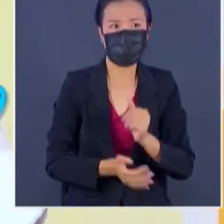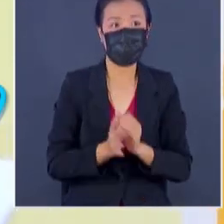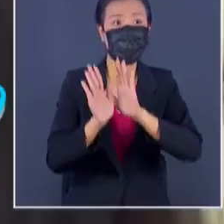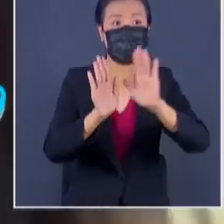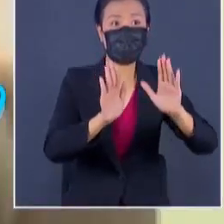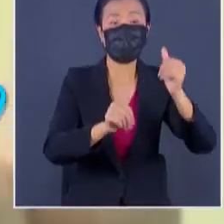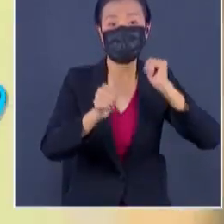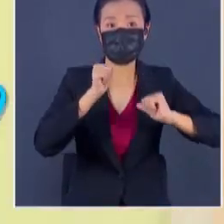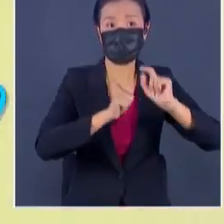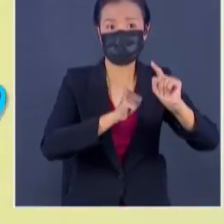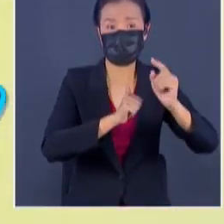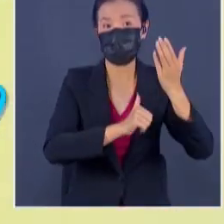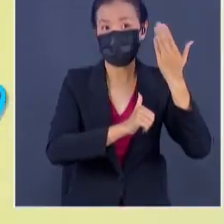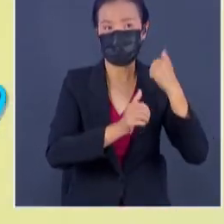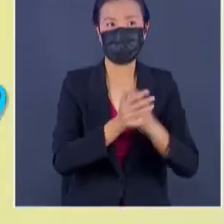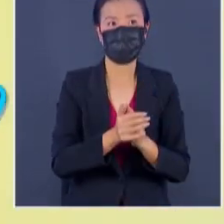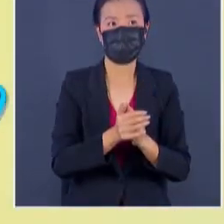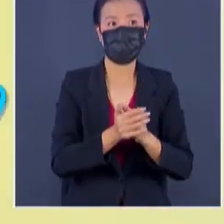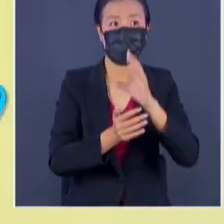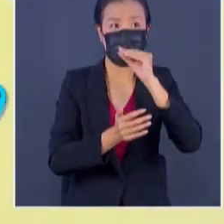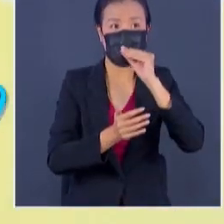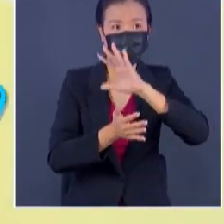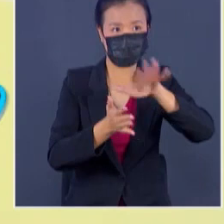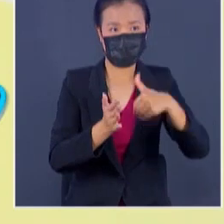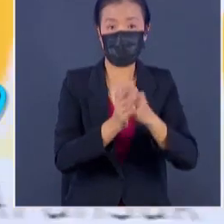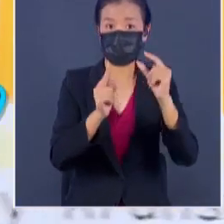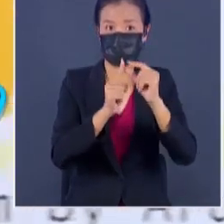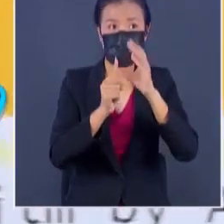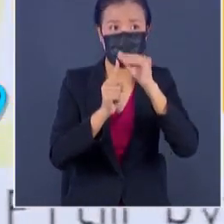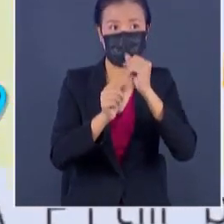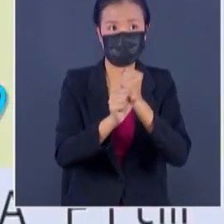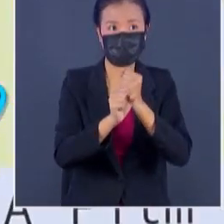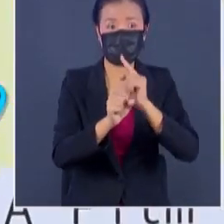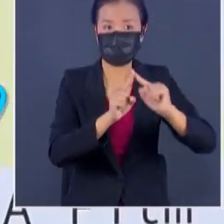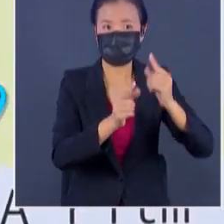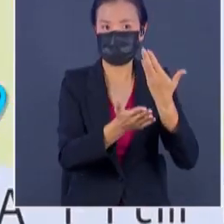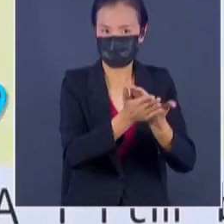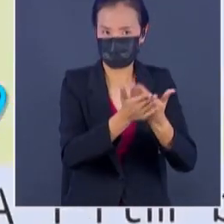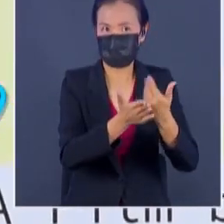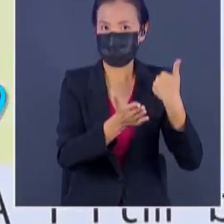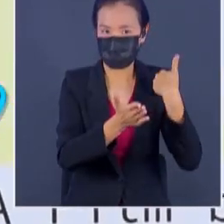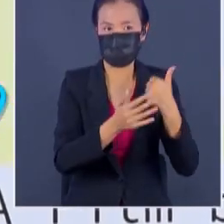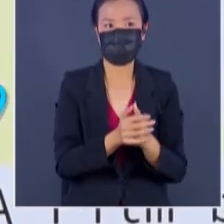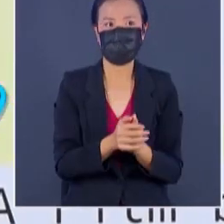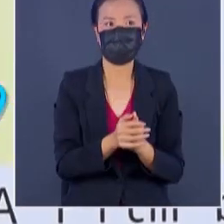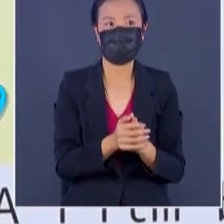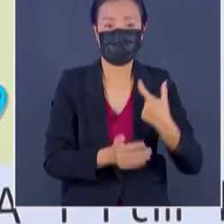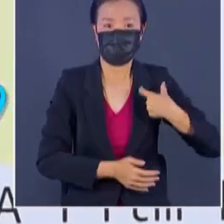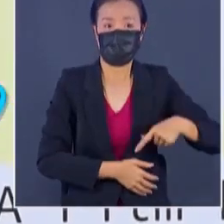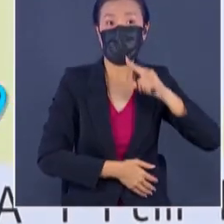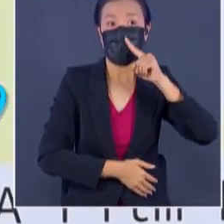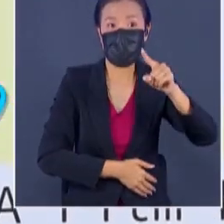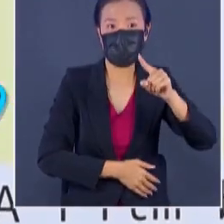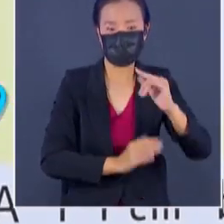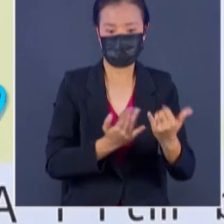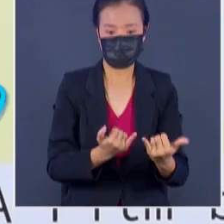ากถึงอดีตนักแสดงคนดังกล่าวว่าทุกคำพูดทุกการกระทำมันมีค่ามันมีราคาซึ่งเธอจะส่งทนายยื่นฟ้องต่อศ